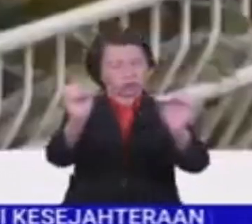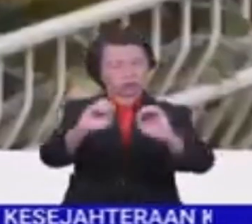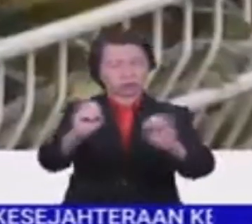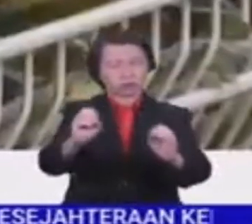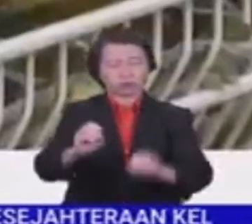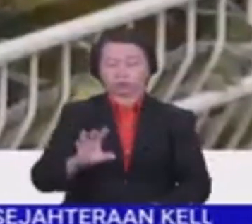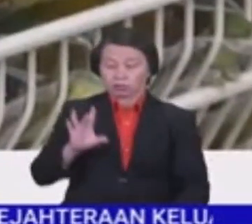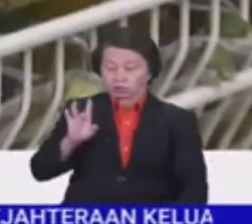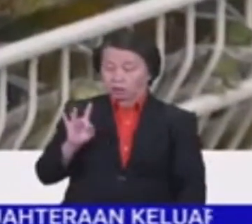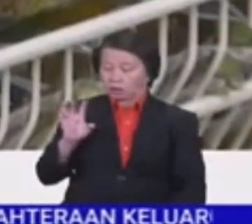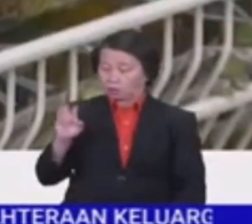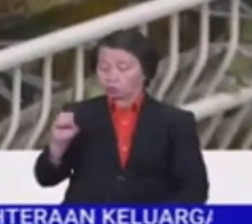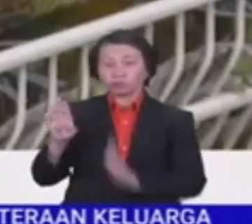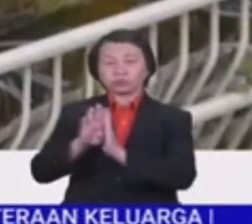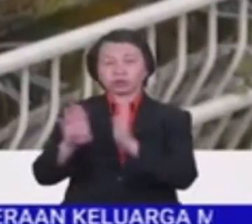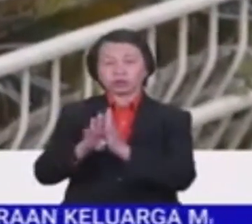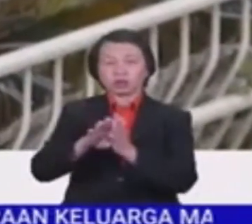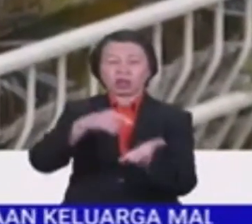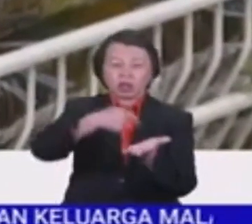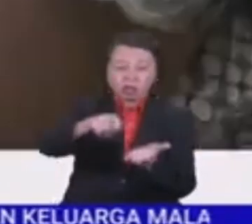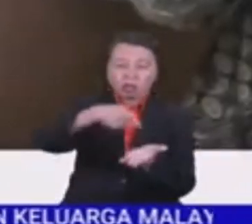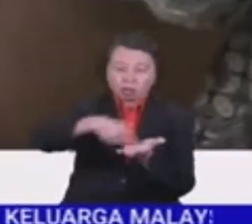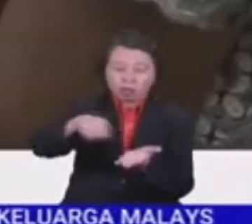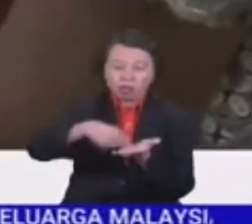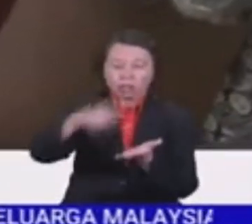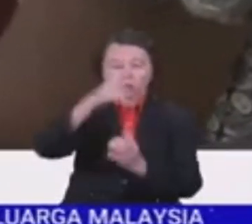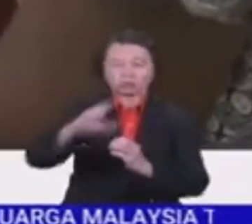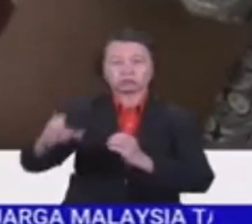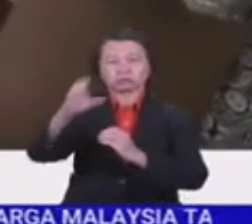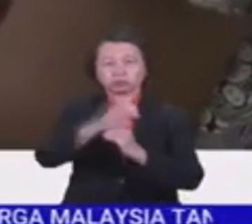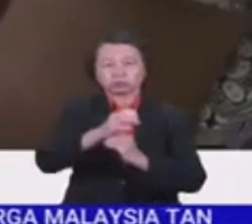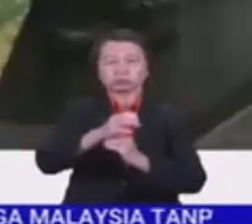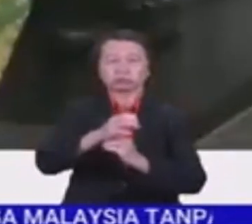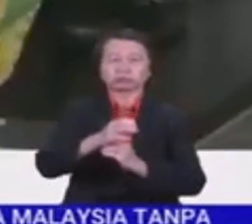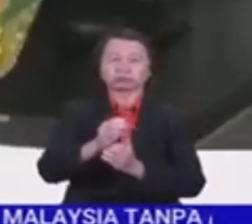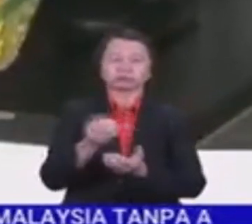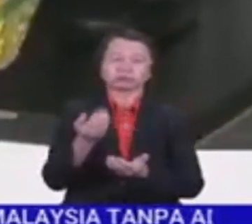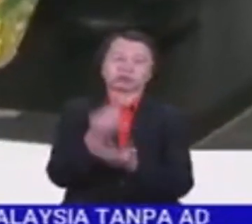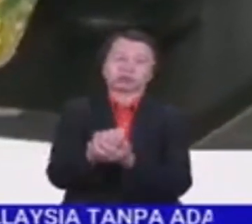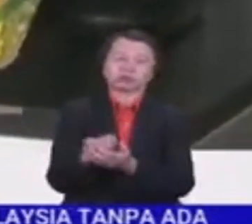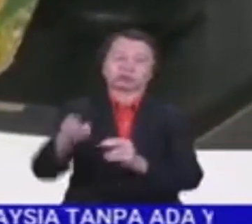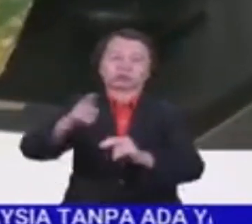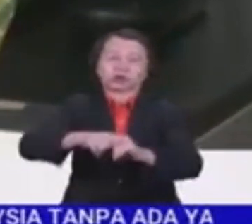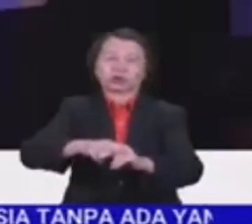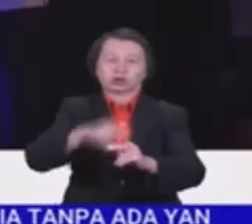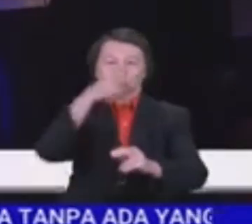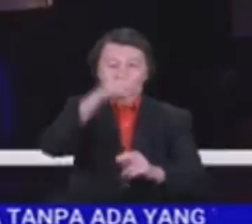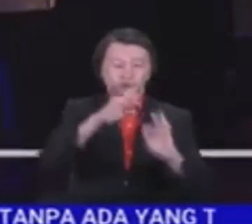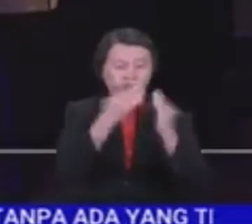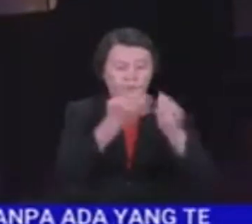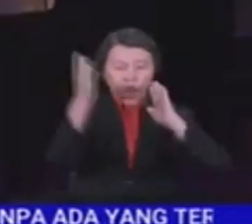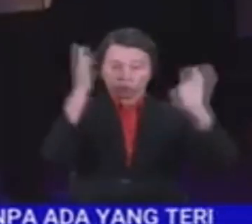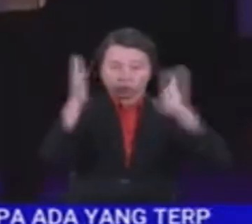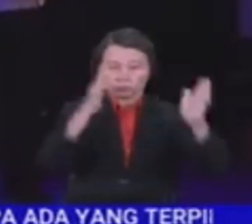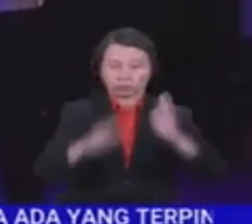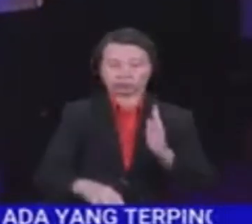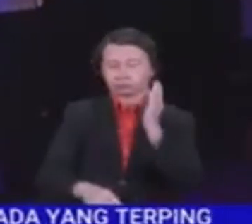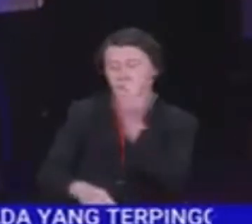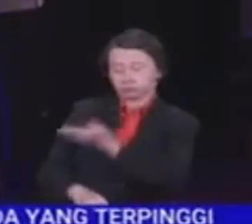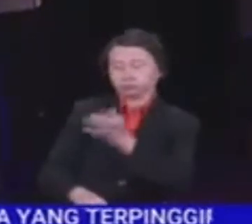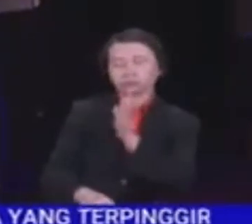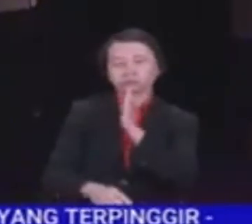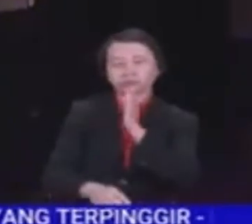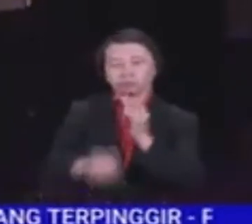hampir RM80 bilion dibelanja untuk subsidi keluarga Malaysia. Perdana Menteri berucap pada Majlis Peresmian Penutupan